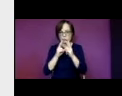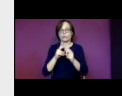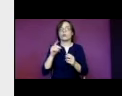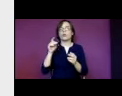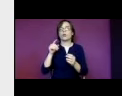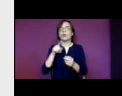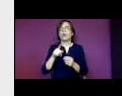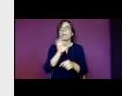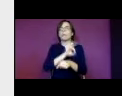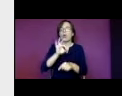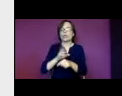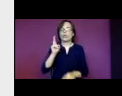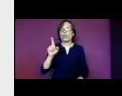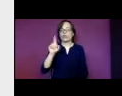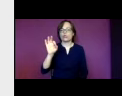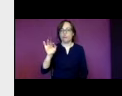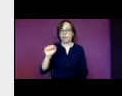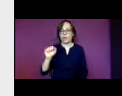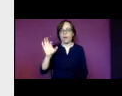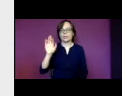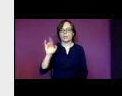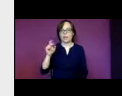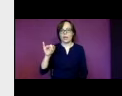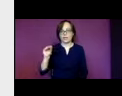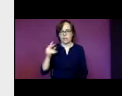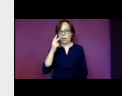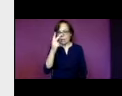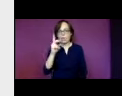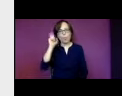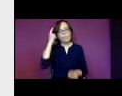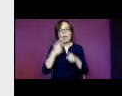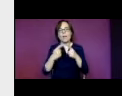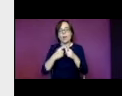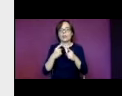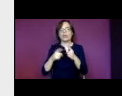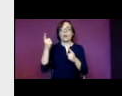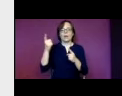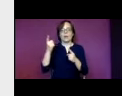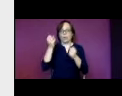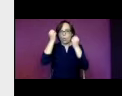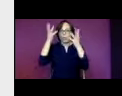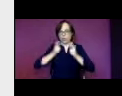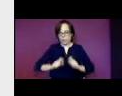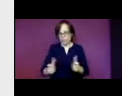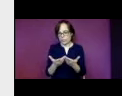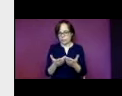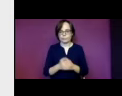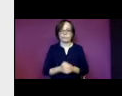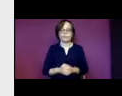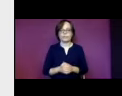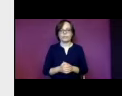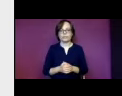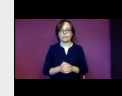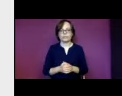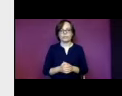wątkiem folklor, czy też elementy właśnie takiej kultury ludowej. Tu jest duża przepaść, natomiast zrobiliśmy, nazwijmy to,